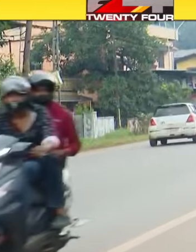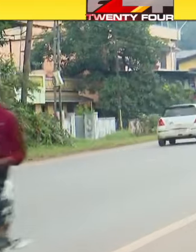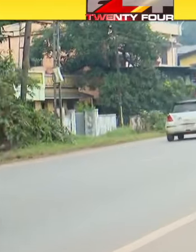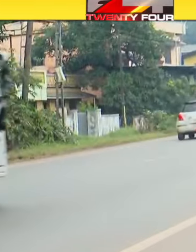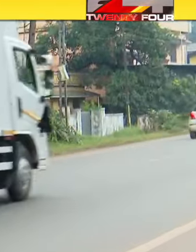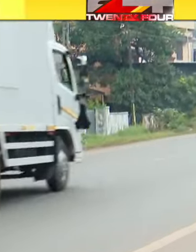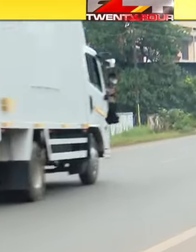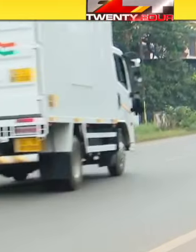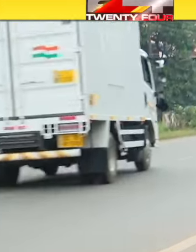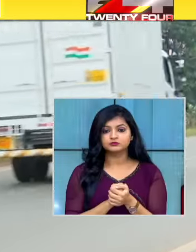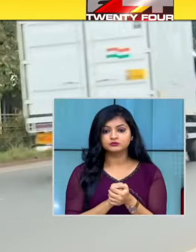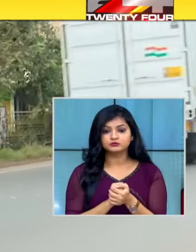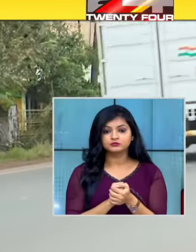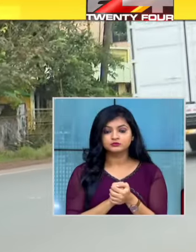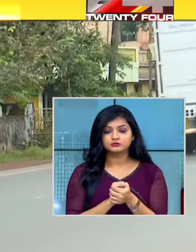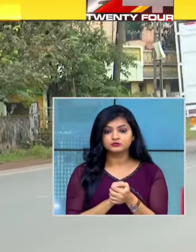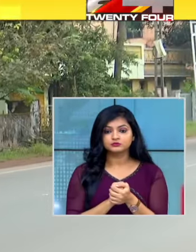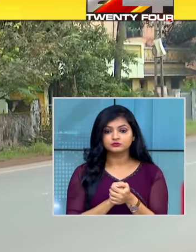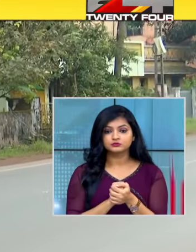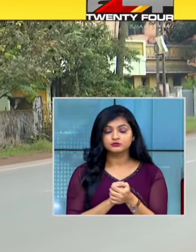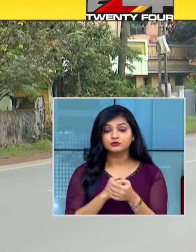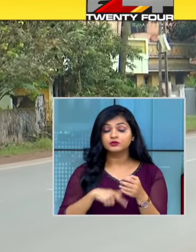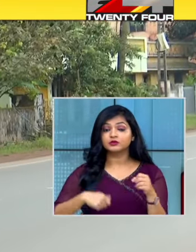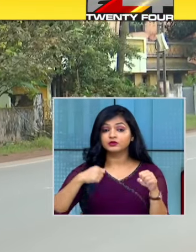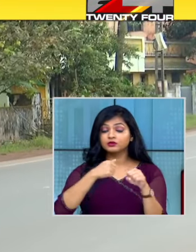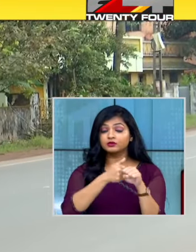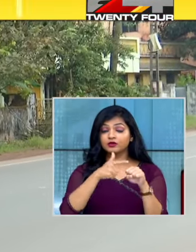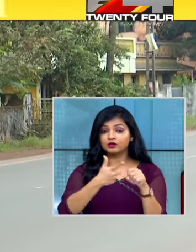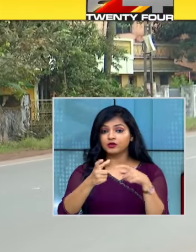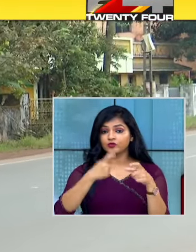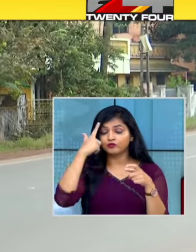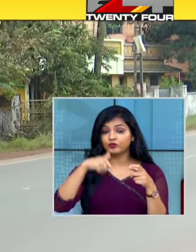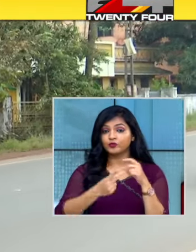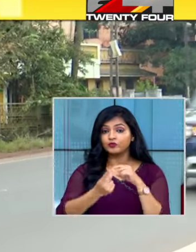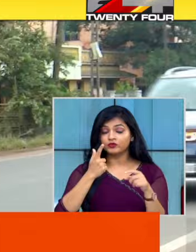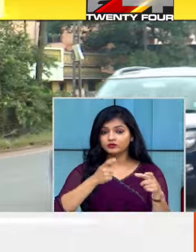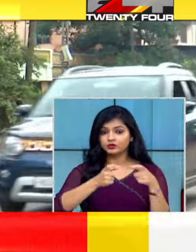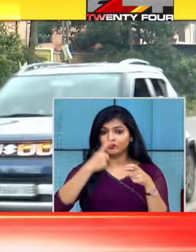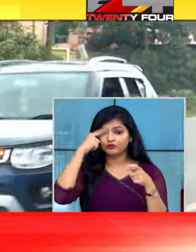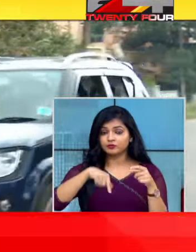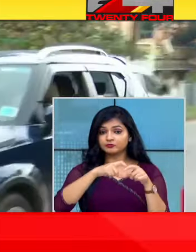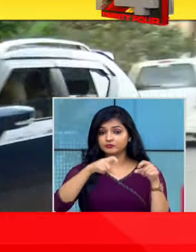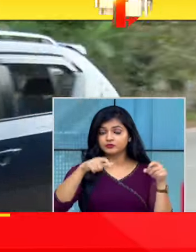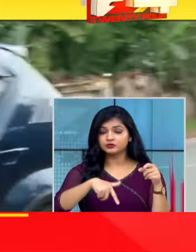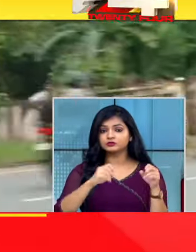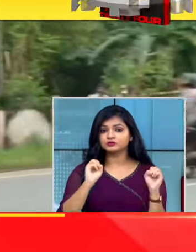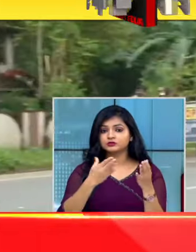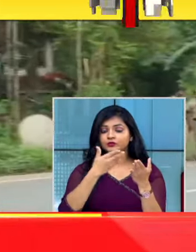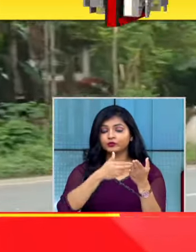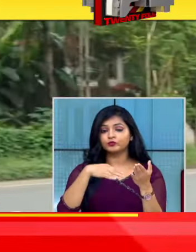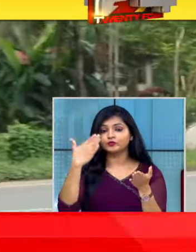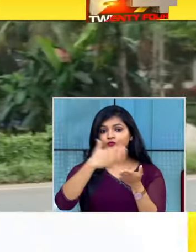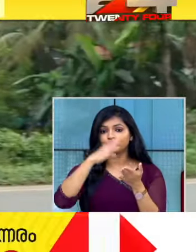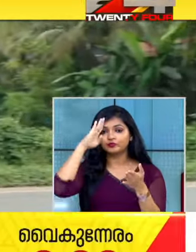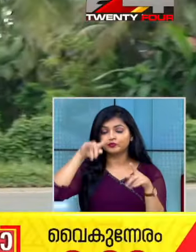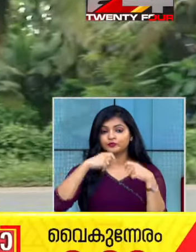അതുകൊണ്ട് തന്നെ ഈ സ്പീഡ് ബ്രേക്കറുകൾ ഉൾപ്പെടെ സ്ഥാപിച്ചുകൊണ്ട് ഈ പാതയിലെ ഗതാഗതം സുരക്ഷിതമാക്കാനുള്ള ഒരു നീക്കമാണ് പോലീസ് നടത്തുന്നത്. അത് ആ ദൃശ്യങ്ങളിലേക്ക് പോയി കഴിഞ്ഞാൽ